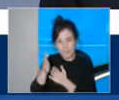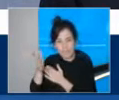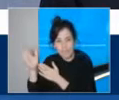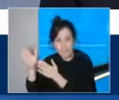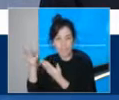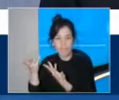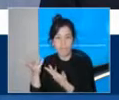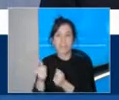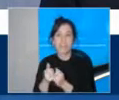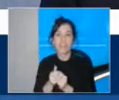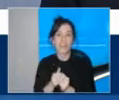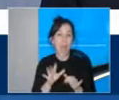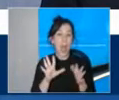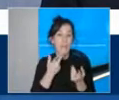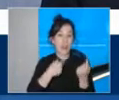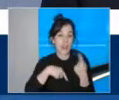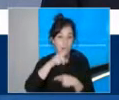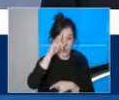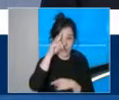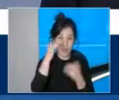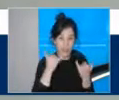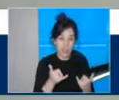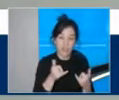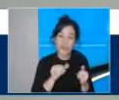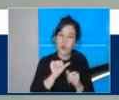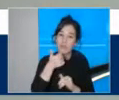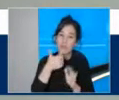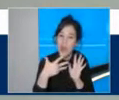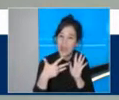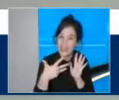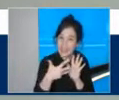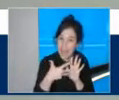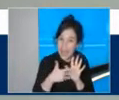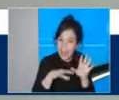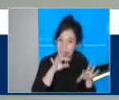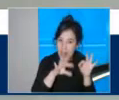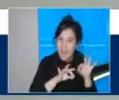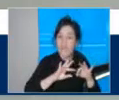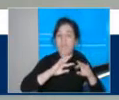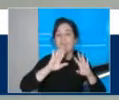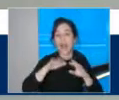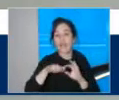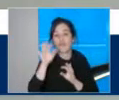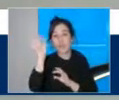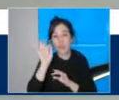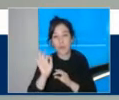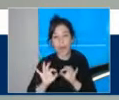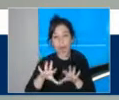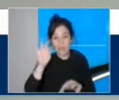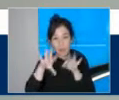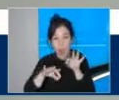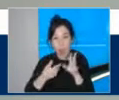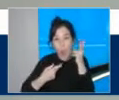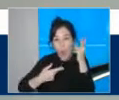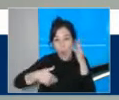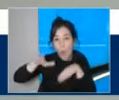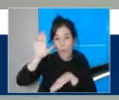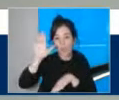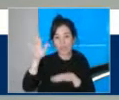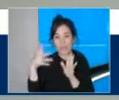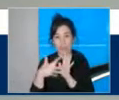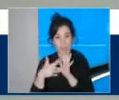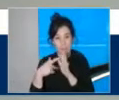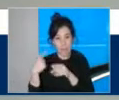אנחנו, מה שאנחנו יודעים כרגע זה קודם כל הסקרים ובית שיעורי ההצבעה. רוב הסקרים